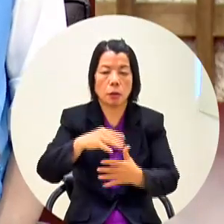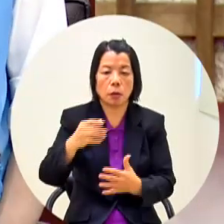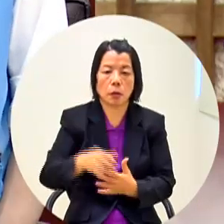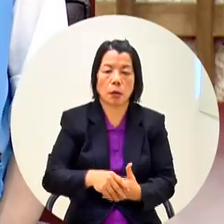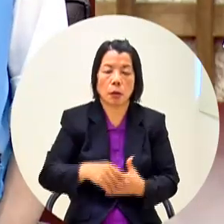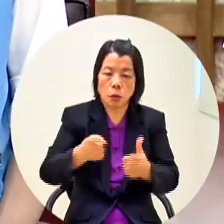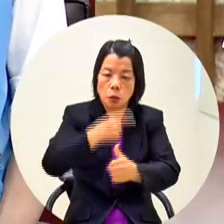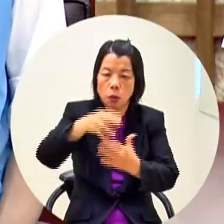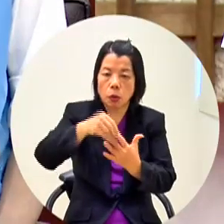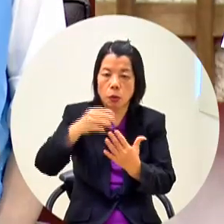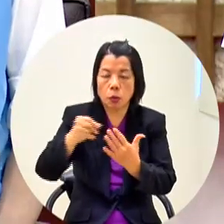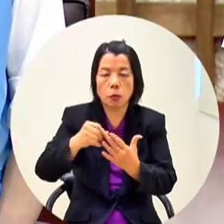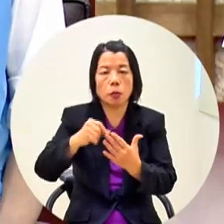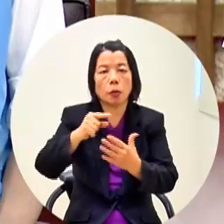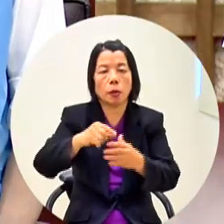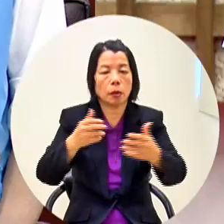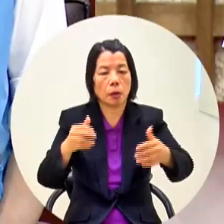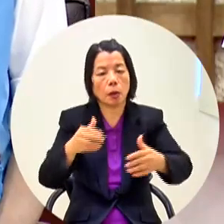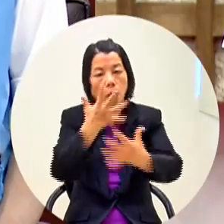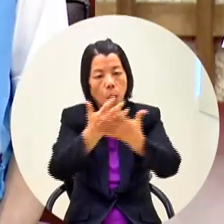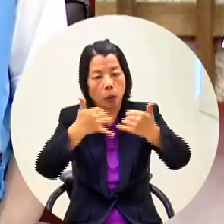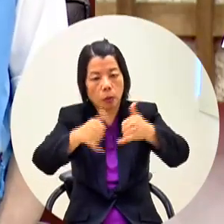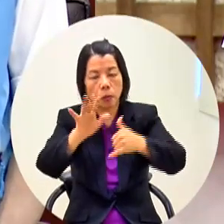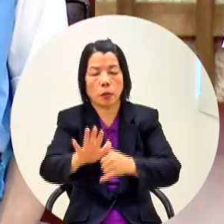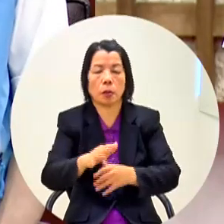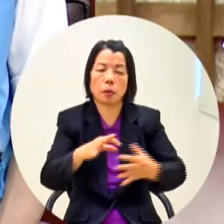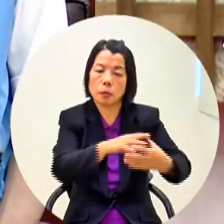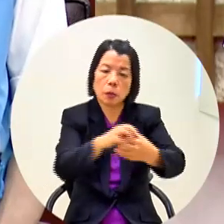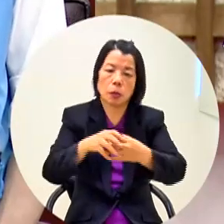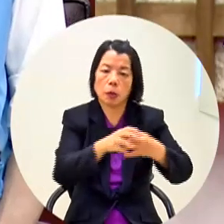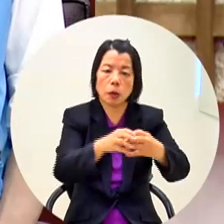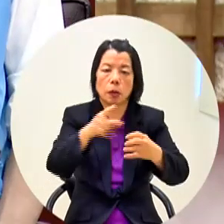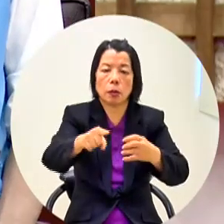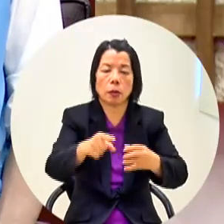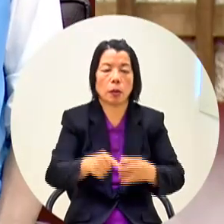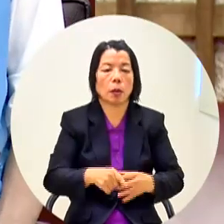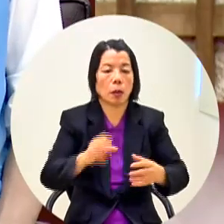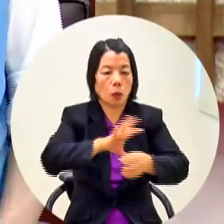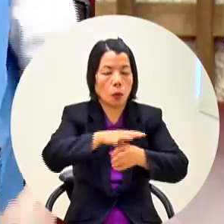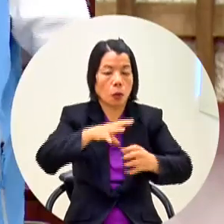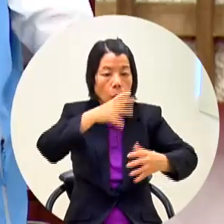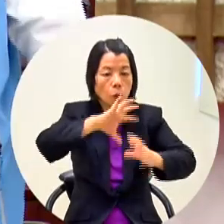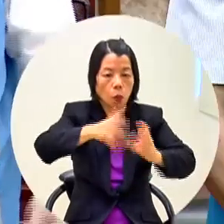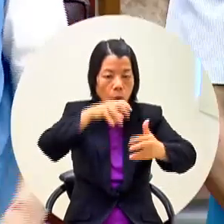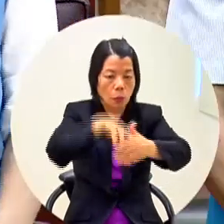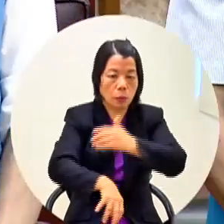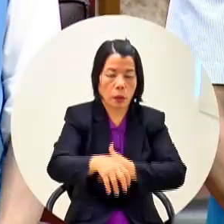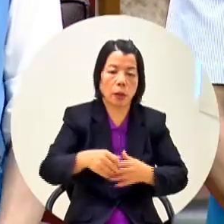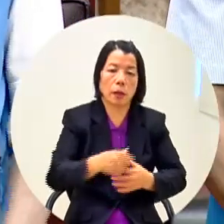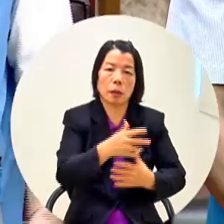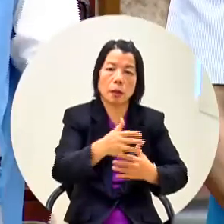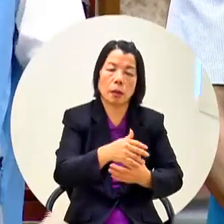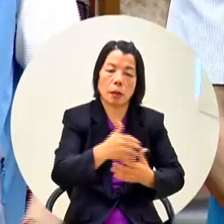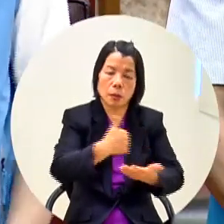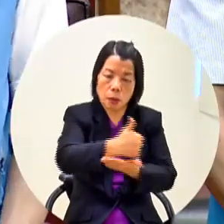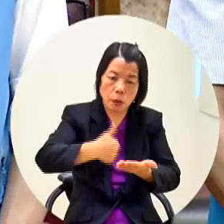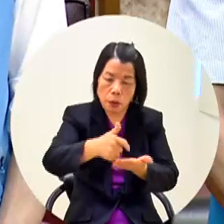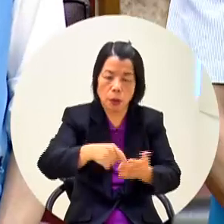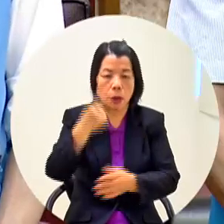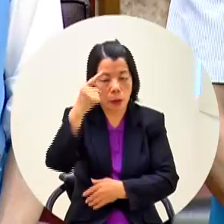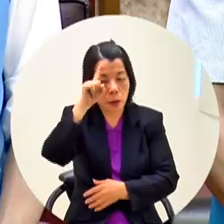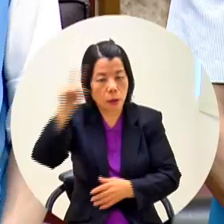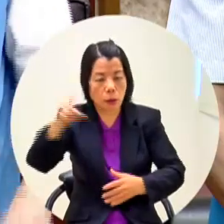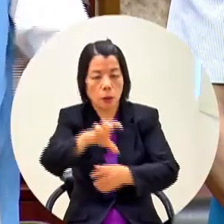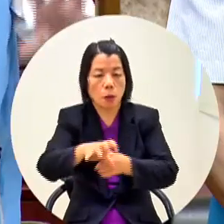台。那结合还有其他相关国内的通路，推出类似像一日农夫啊这些体验活